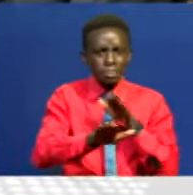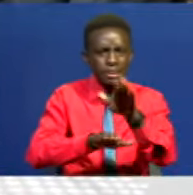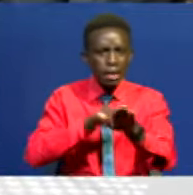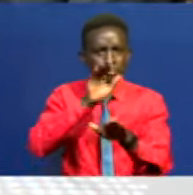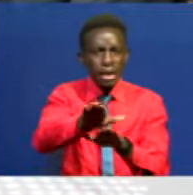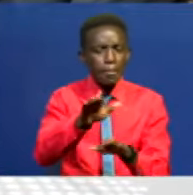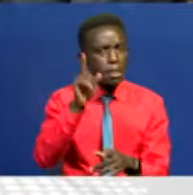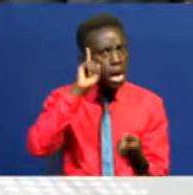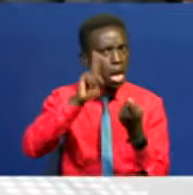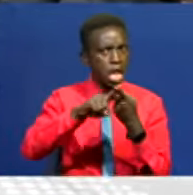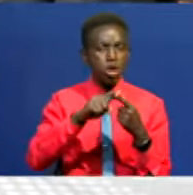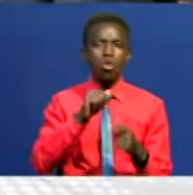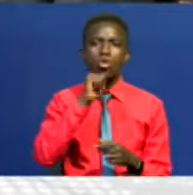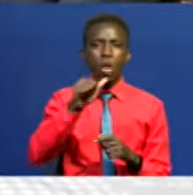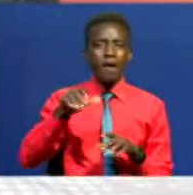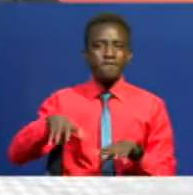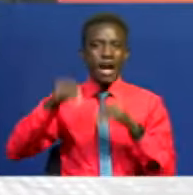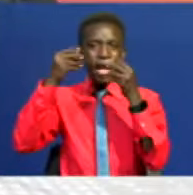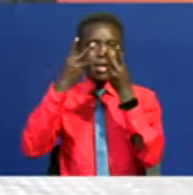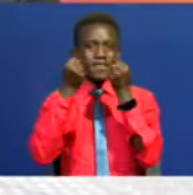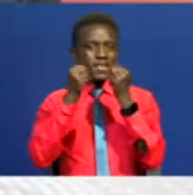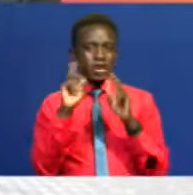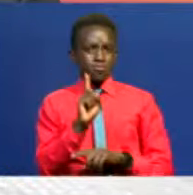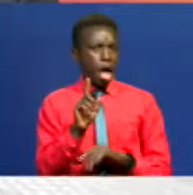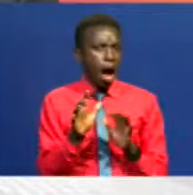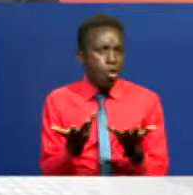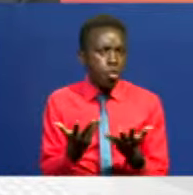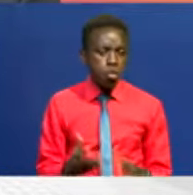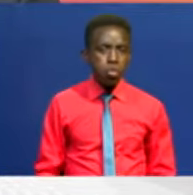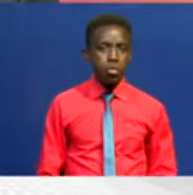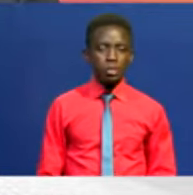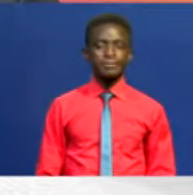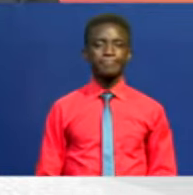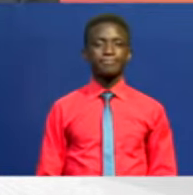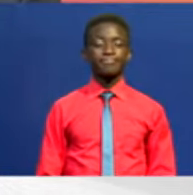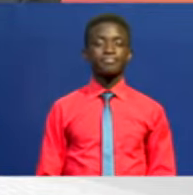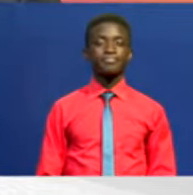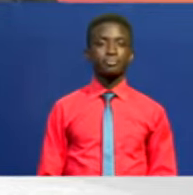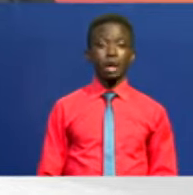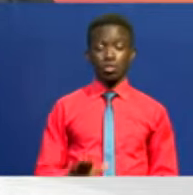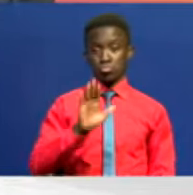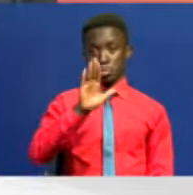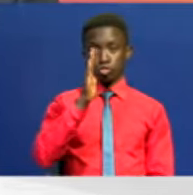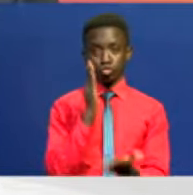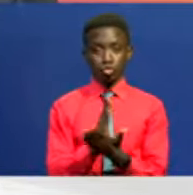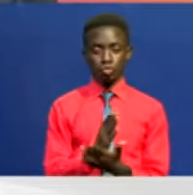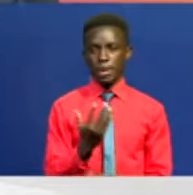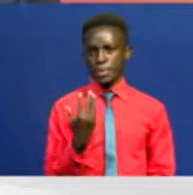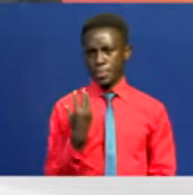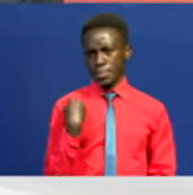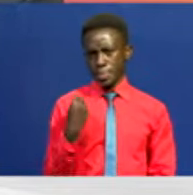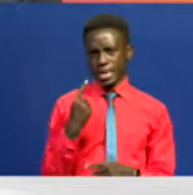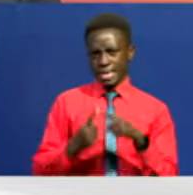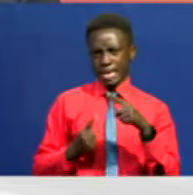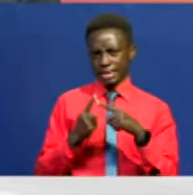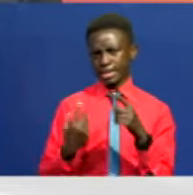lagaiwa? Asante. Kwanza ni ukweli kwamba kwa miaka ya hivi karibuni